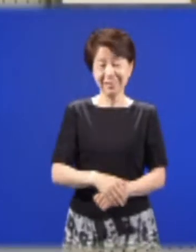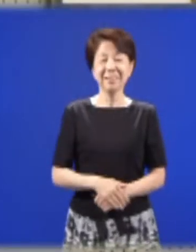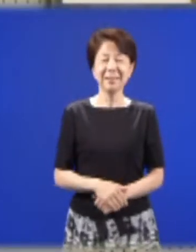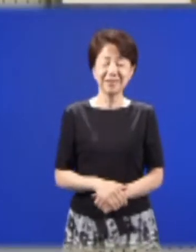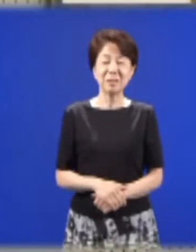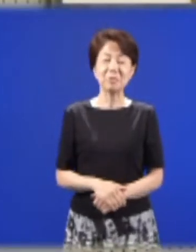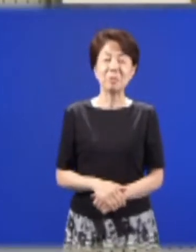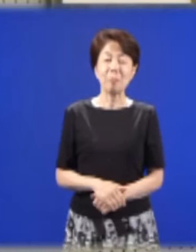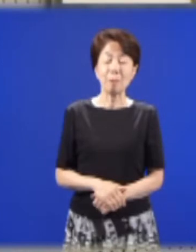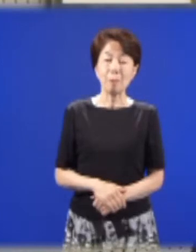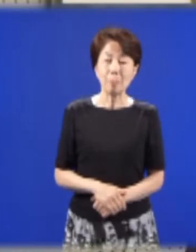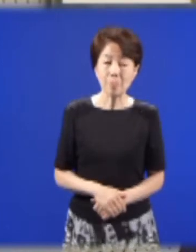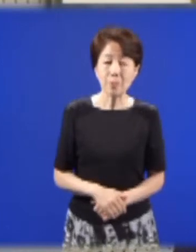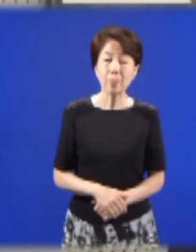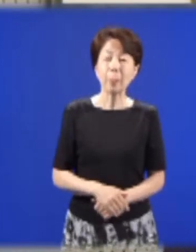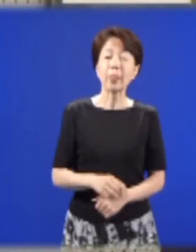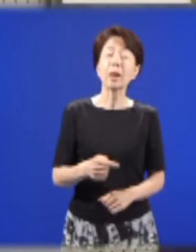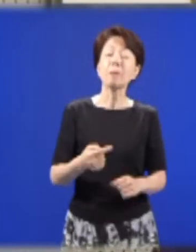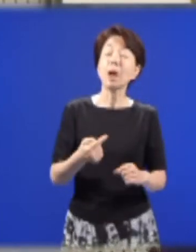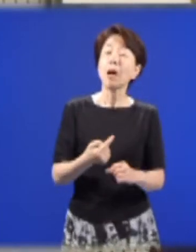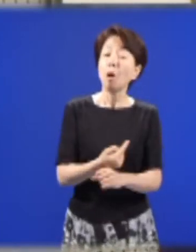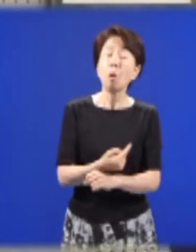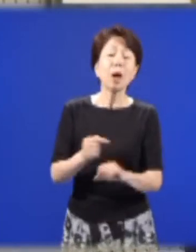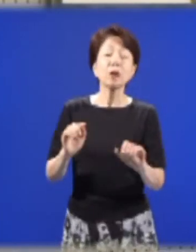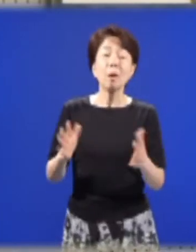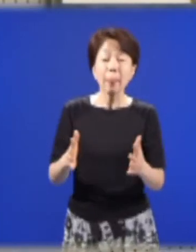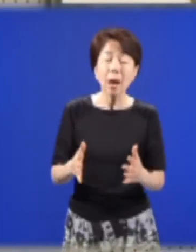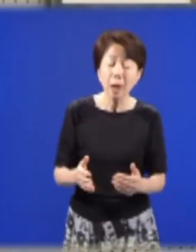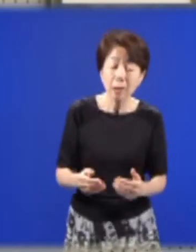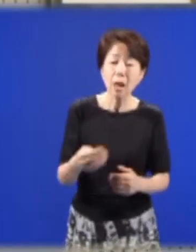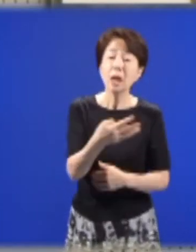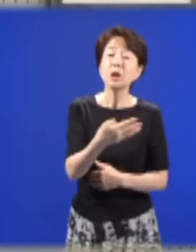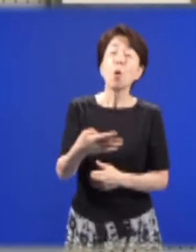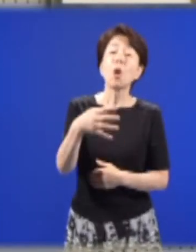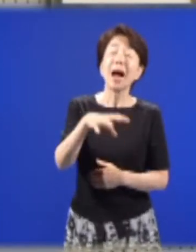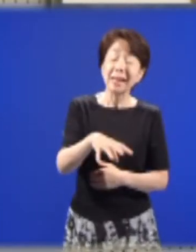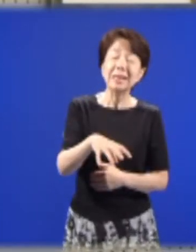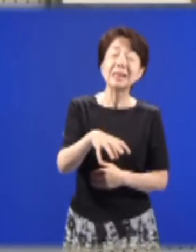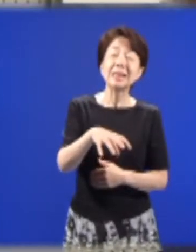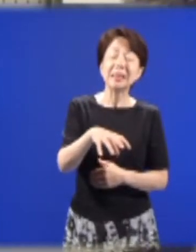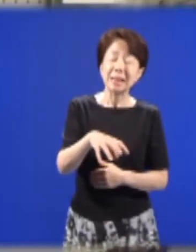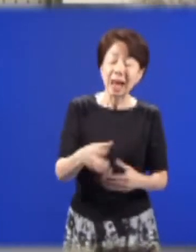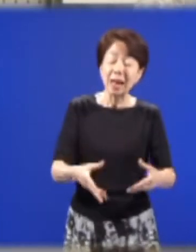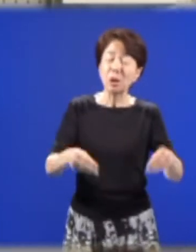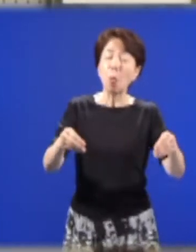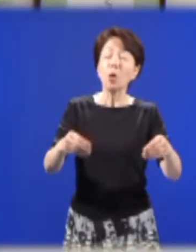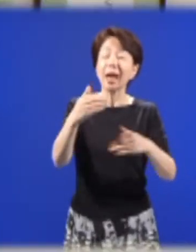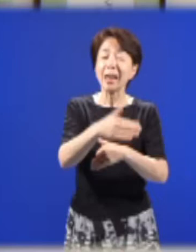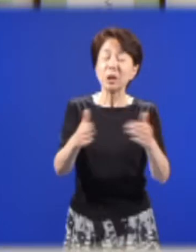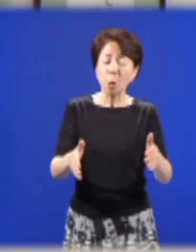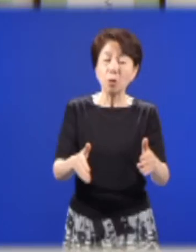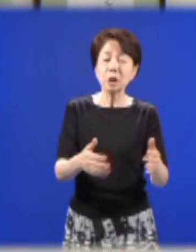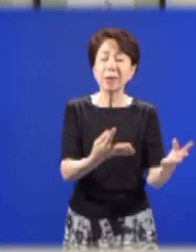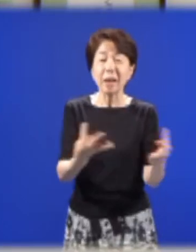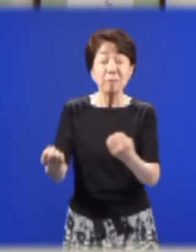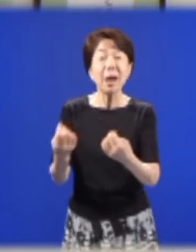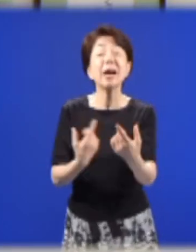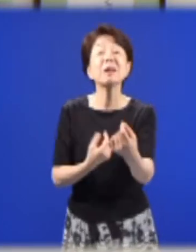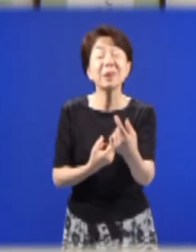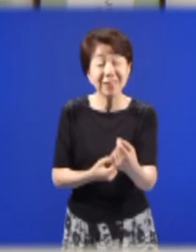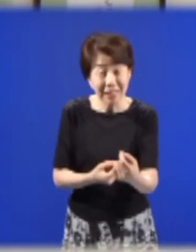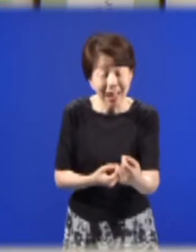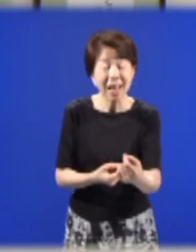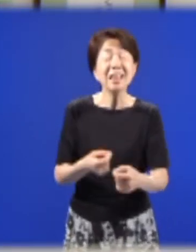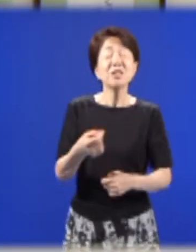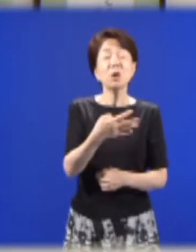ね、もうこの僕は陶芸ですけども、陶芸の四日市の地元の方が盛んじゃないですか。その陶